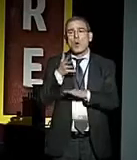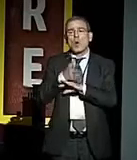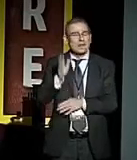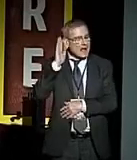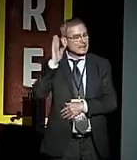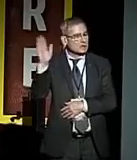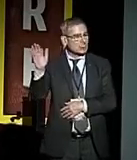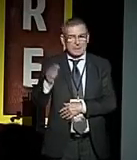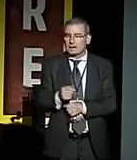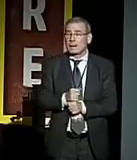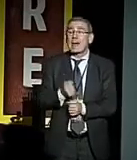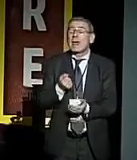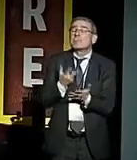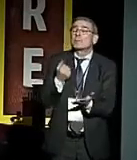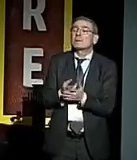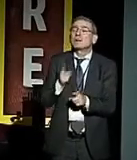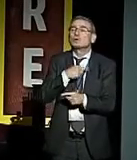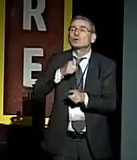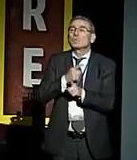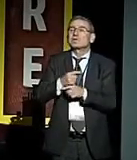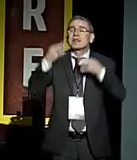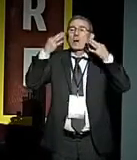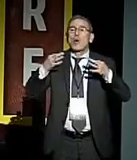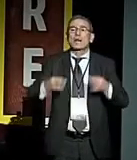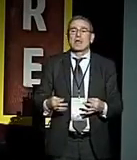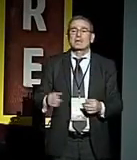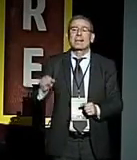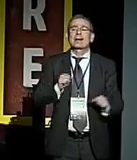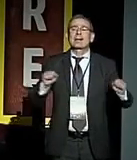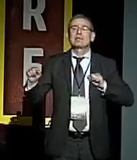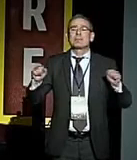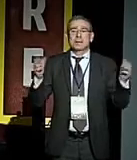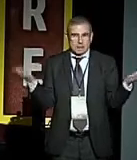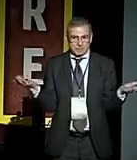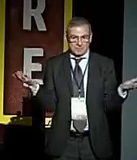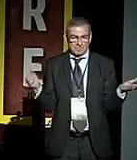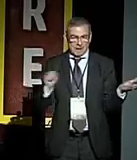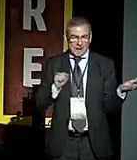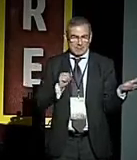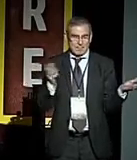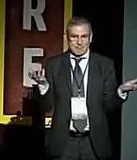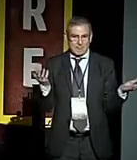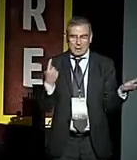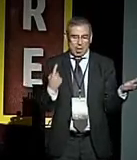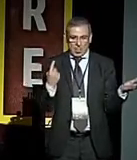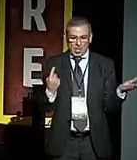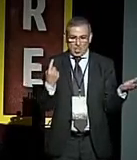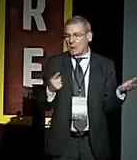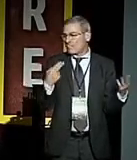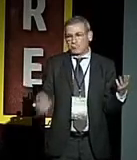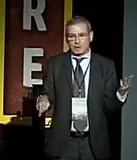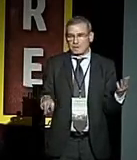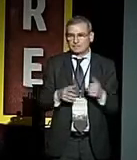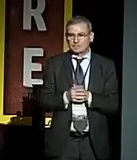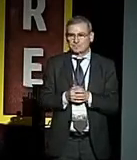è necessario per noi essere coerenti, essere credibili. Noi non possiamo più aspettare.